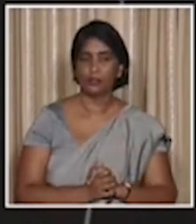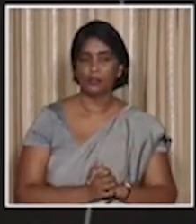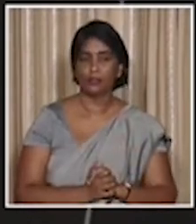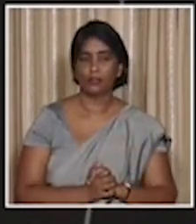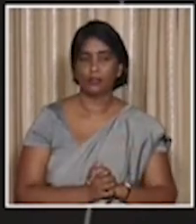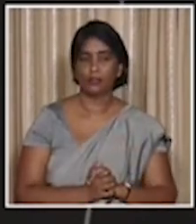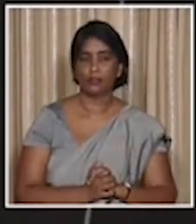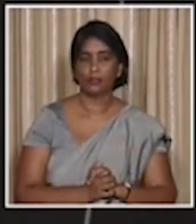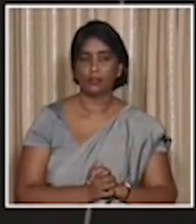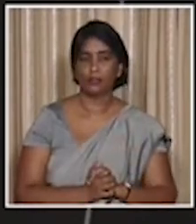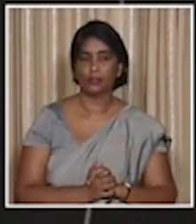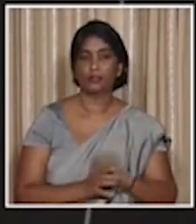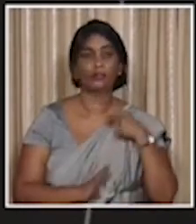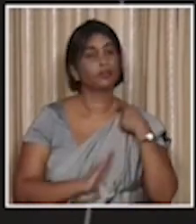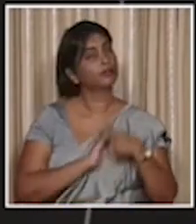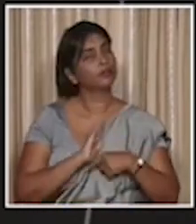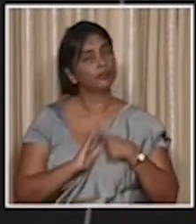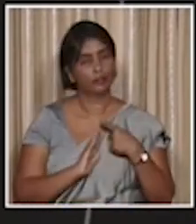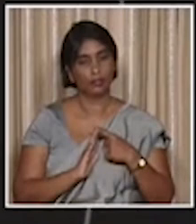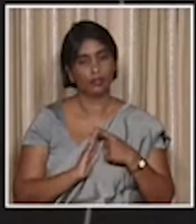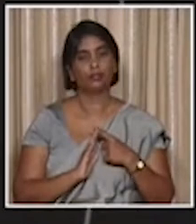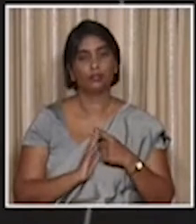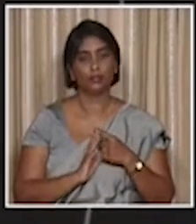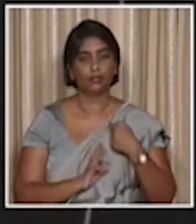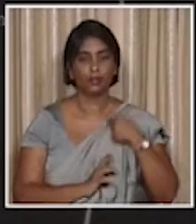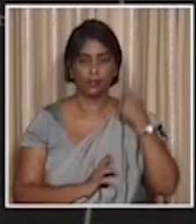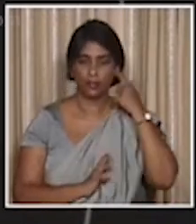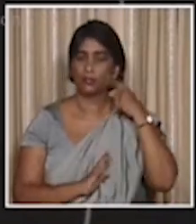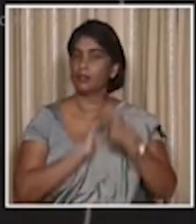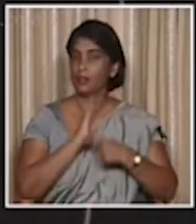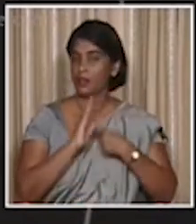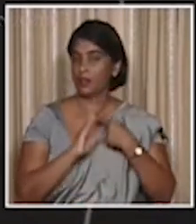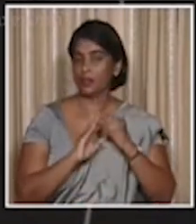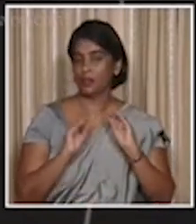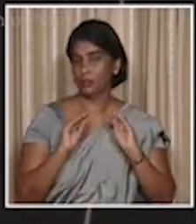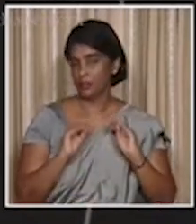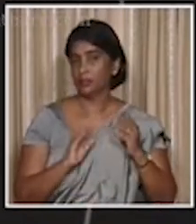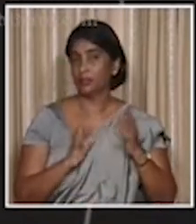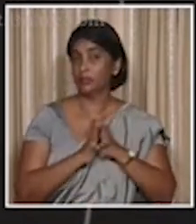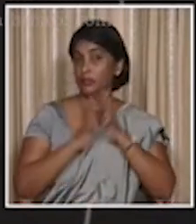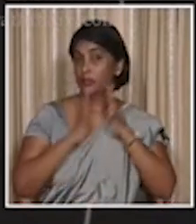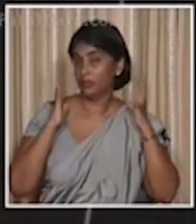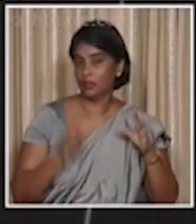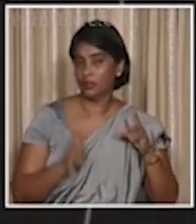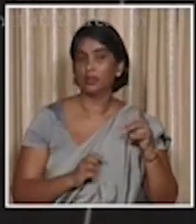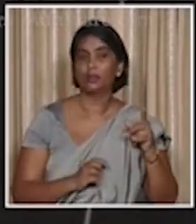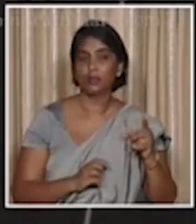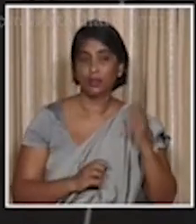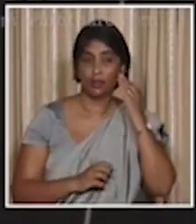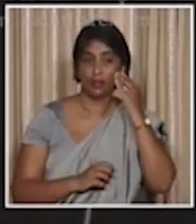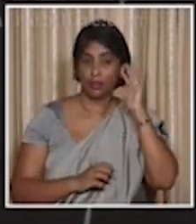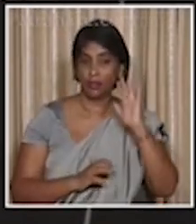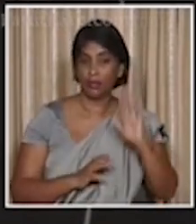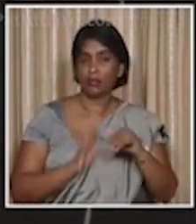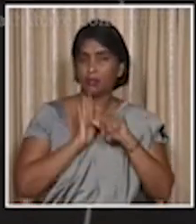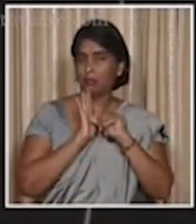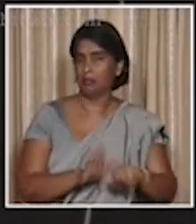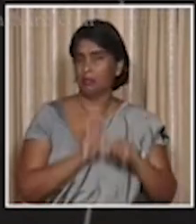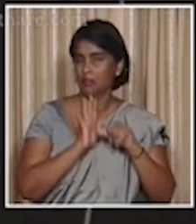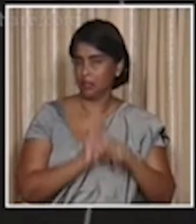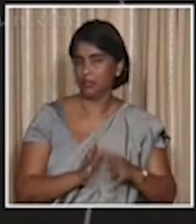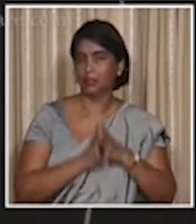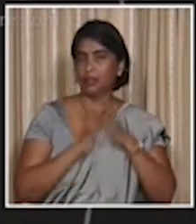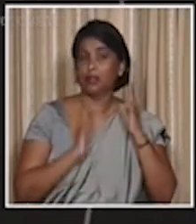me rate mama danno ape ratata wediya visala washen kaantawata nusalaka